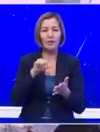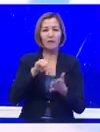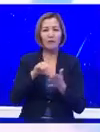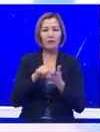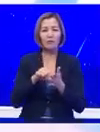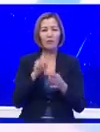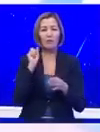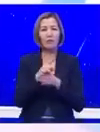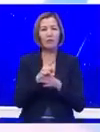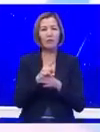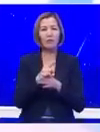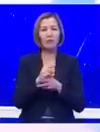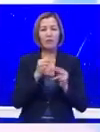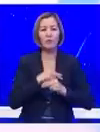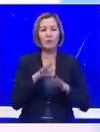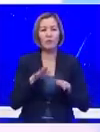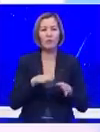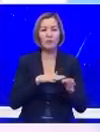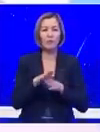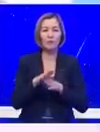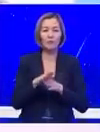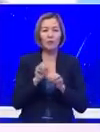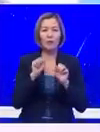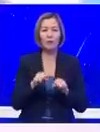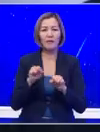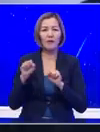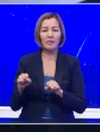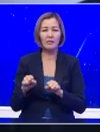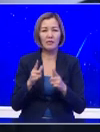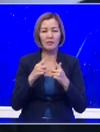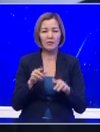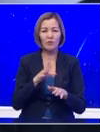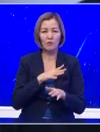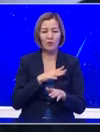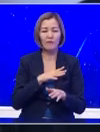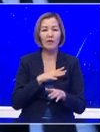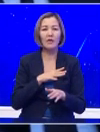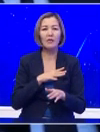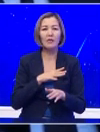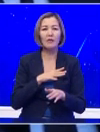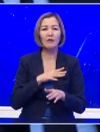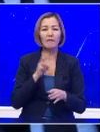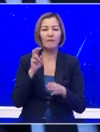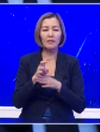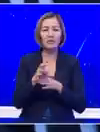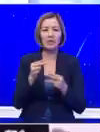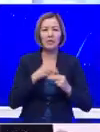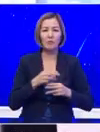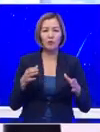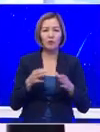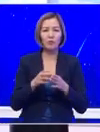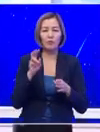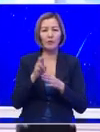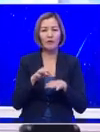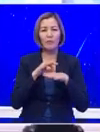рядом поручений по координации работы местных уполномоченных и правоохранительных органов. Стоит отметить, выездная